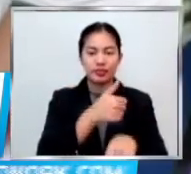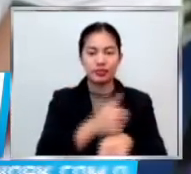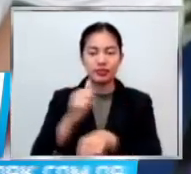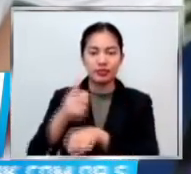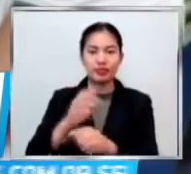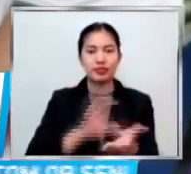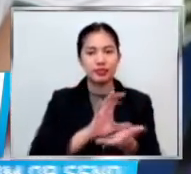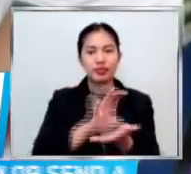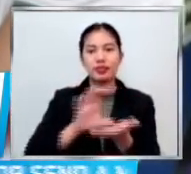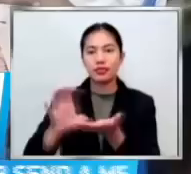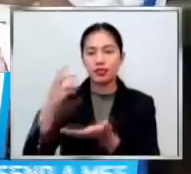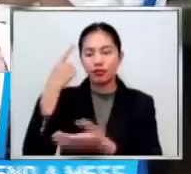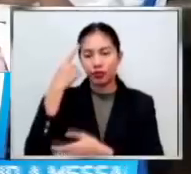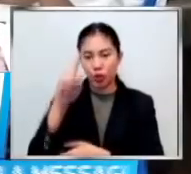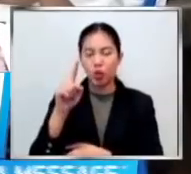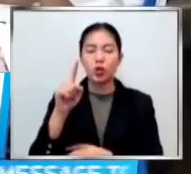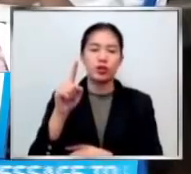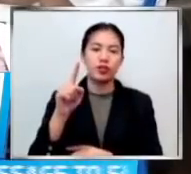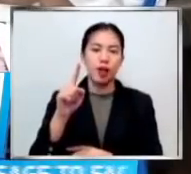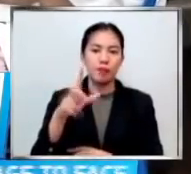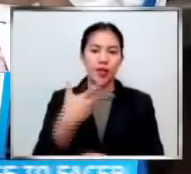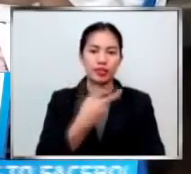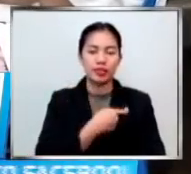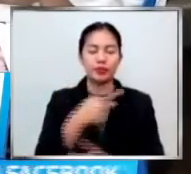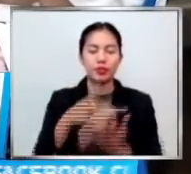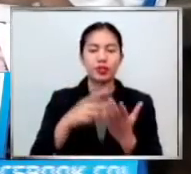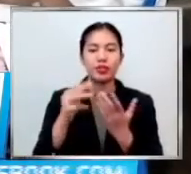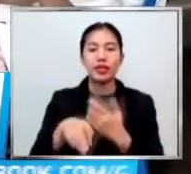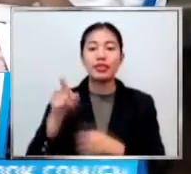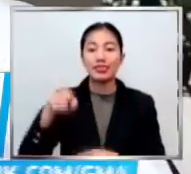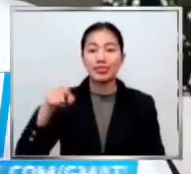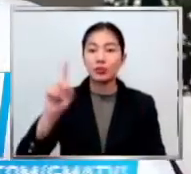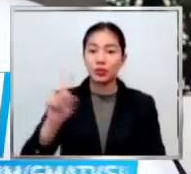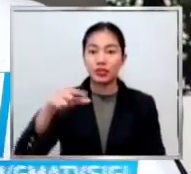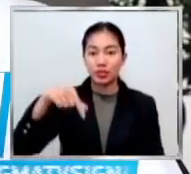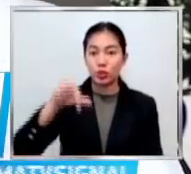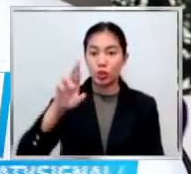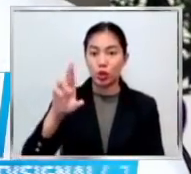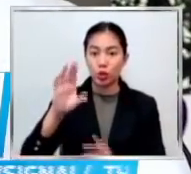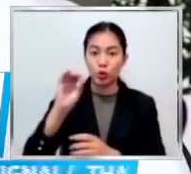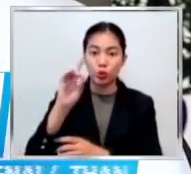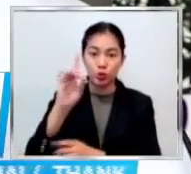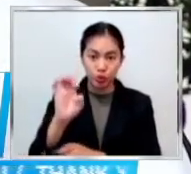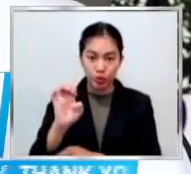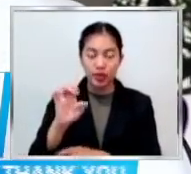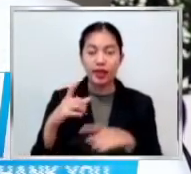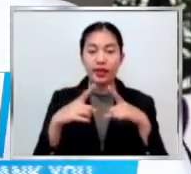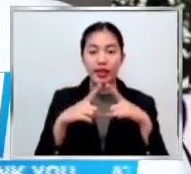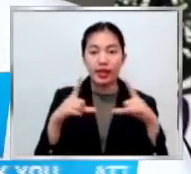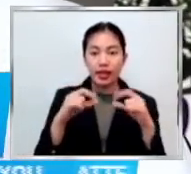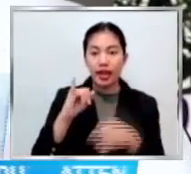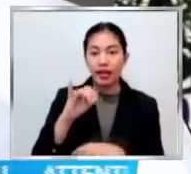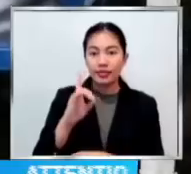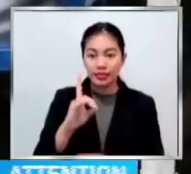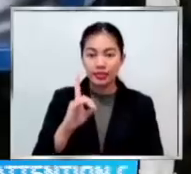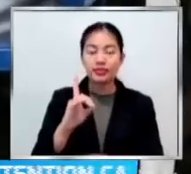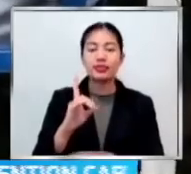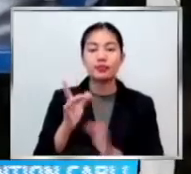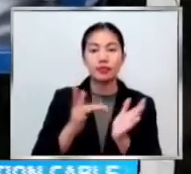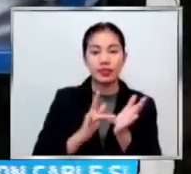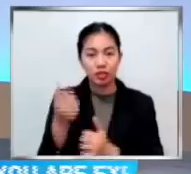dala ang printed waiver form o QR code at valid ID at karagdagang medical certificate para sa persons